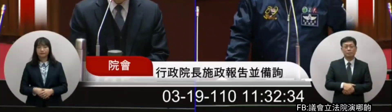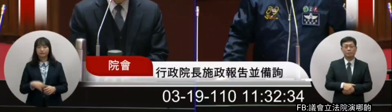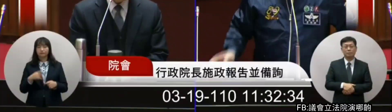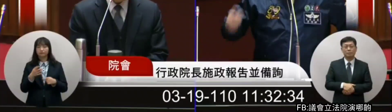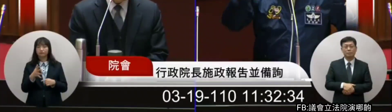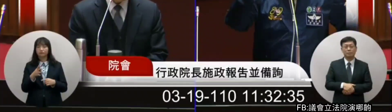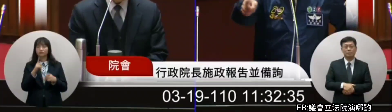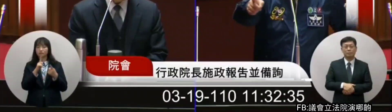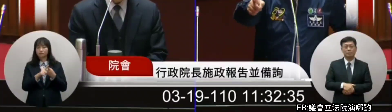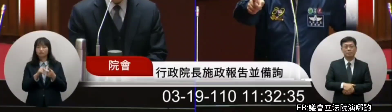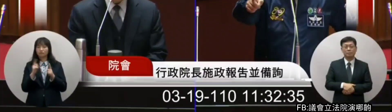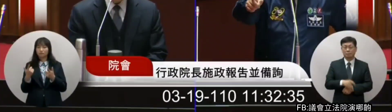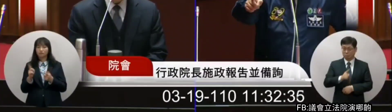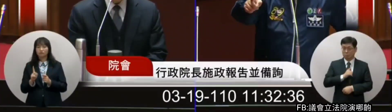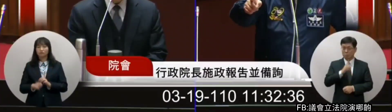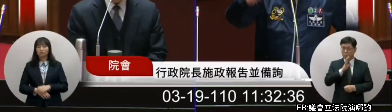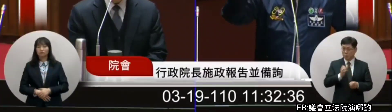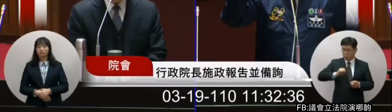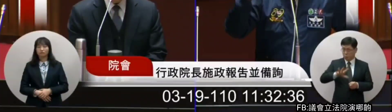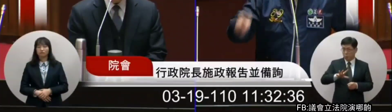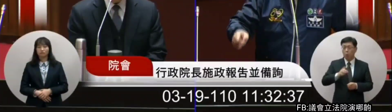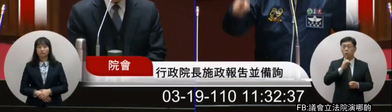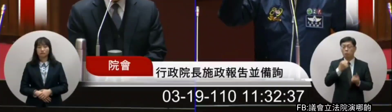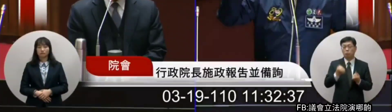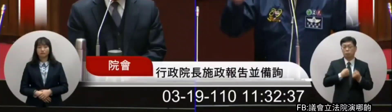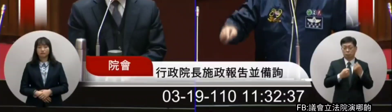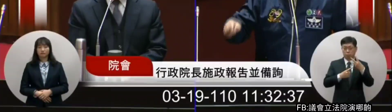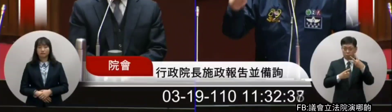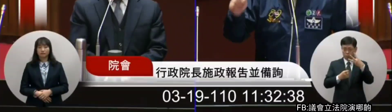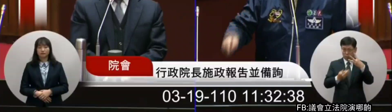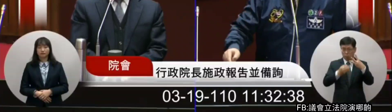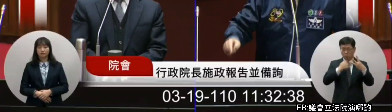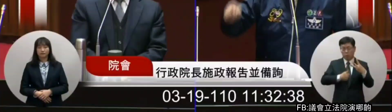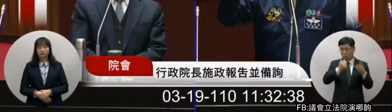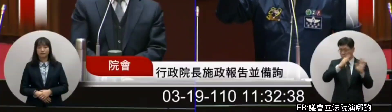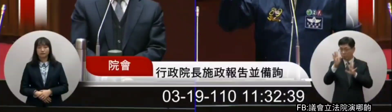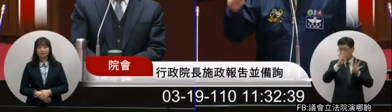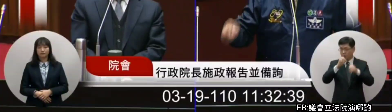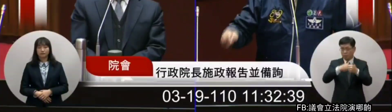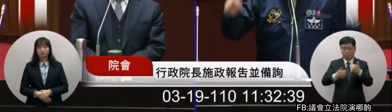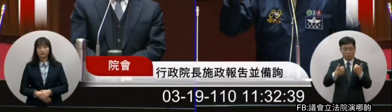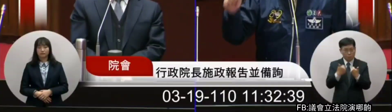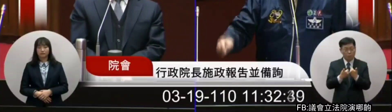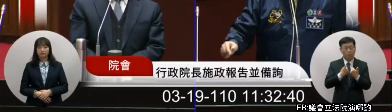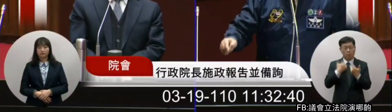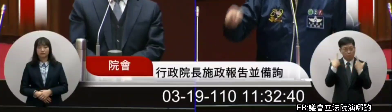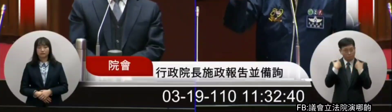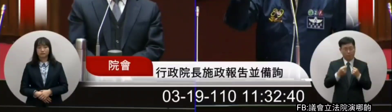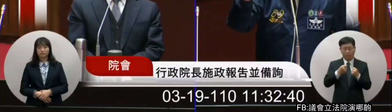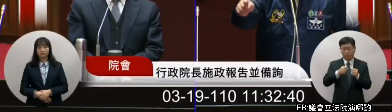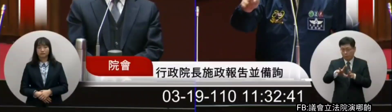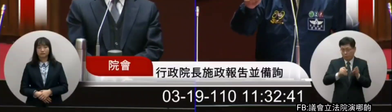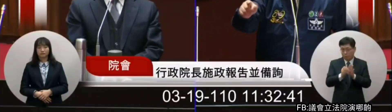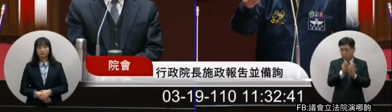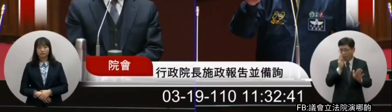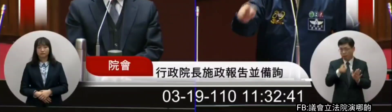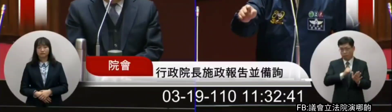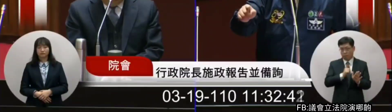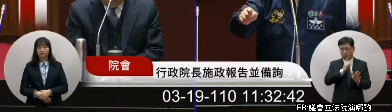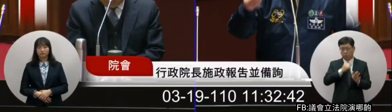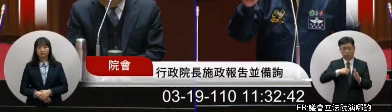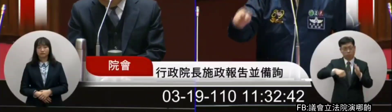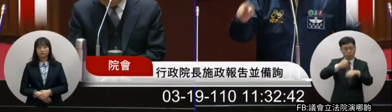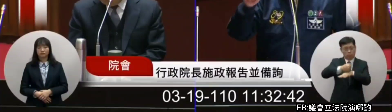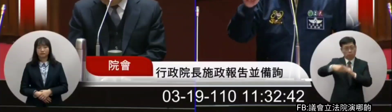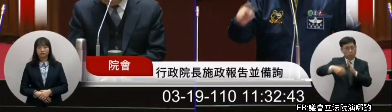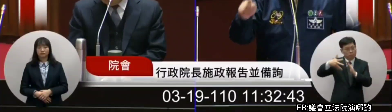什么没有事、啊？ 你有抵抗嘛？你在319真相调查委员会要调查资料的时候，你担任行政院院